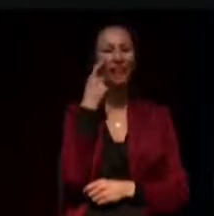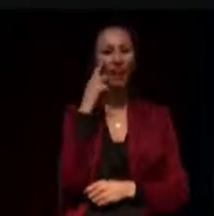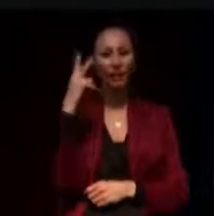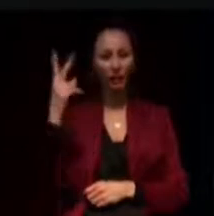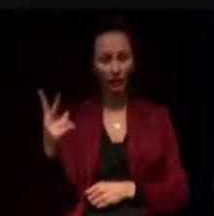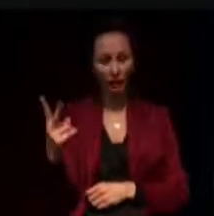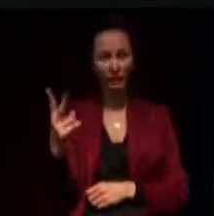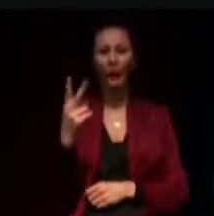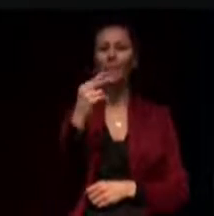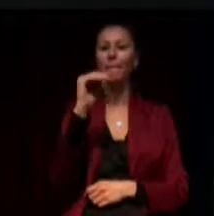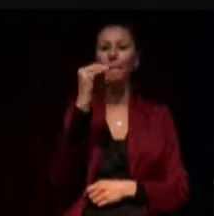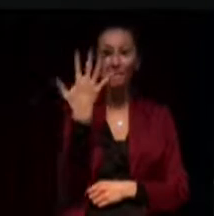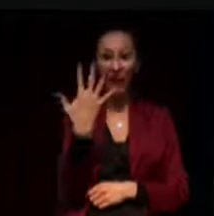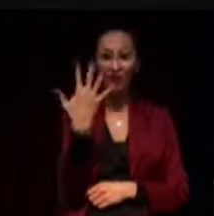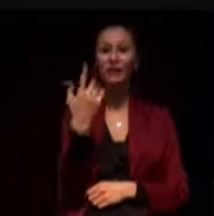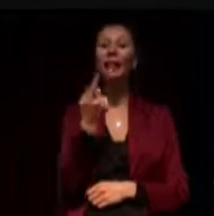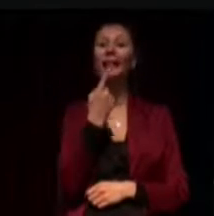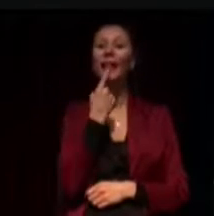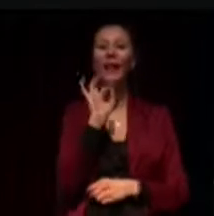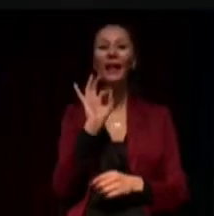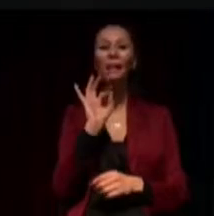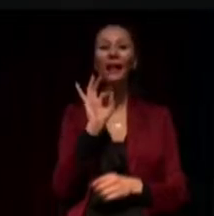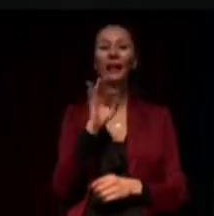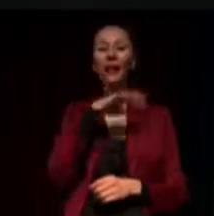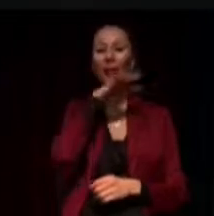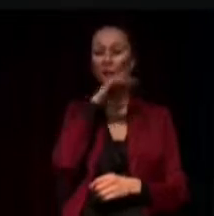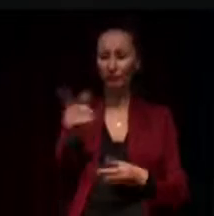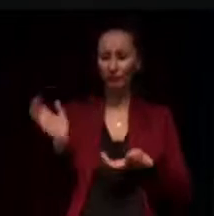devletin 5 dillerini